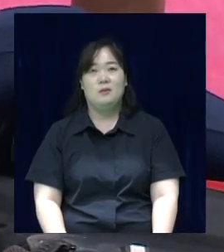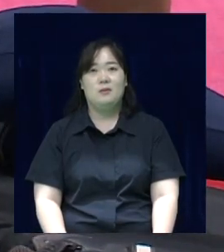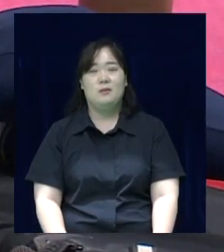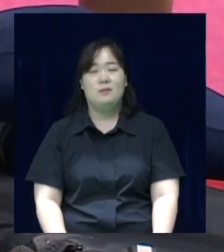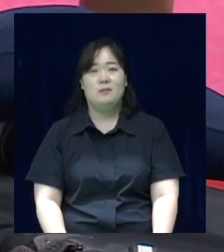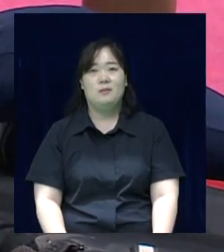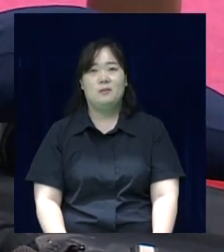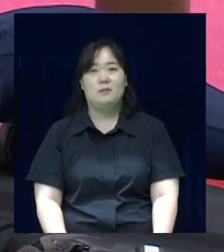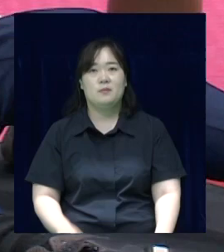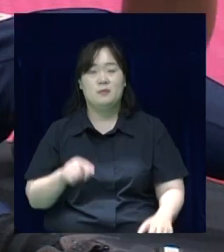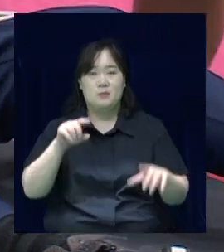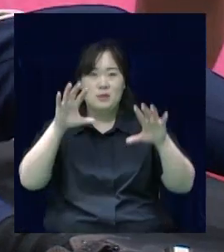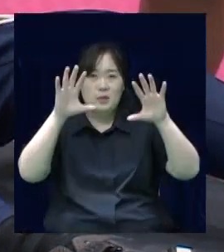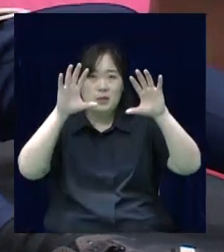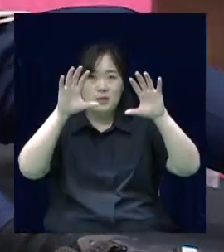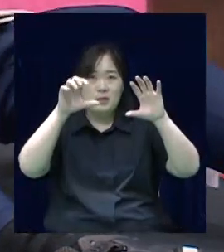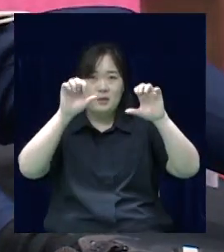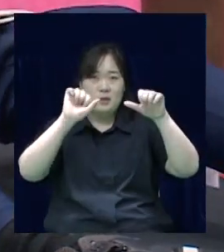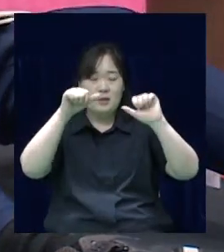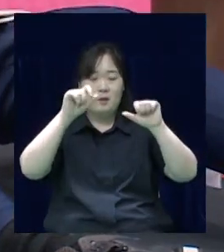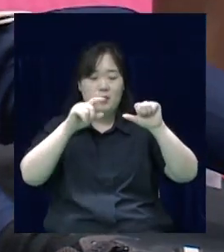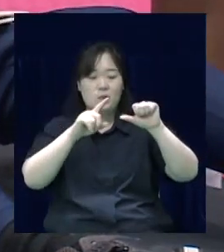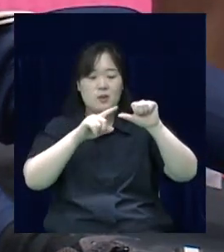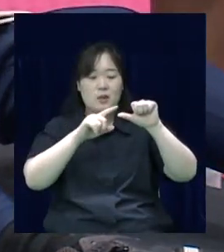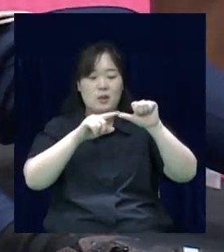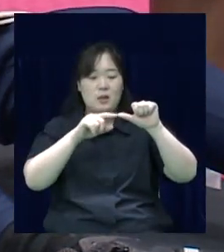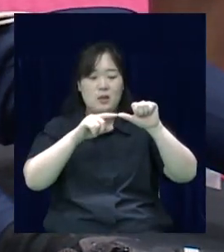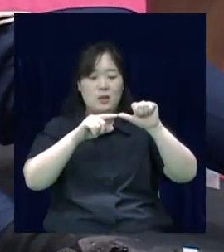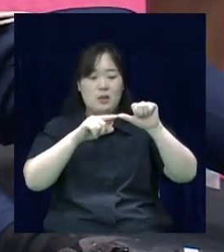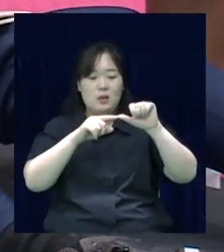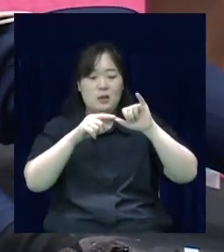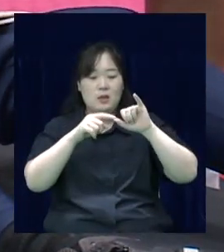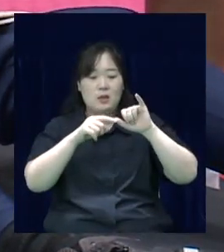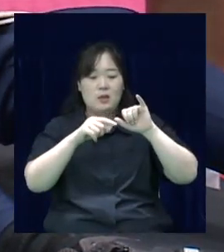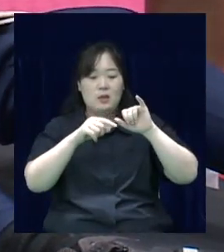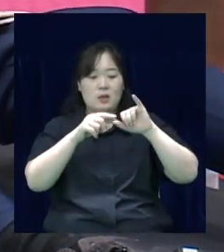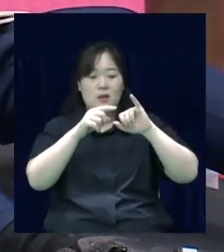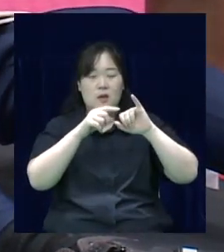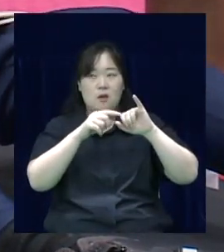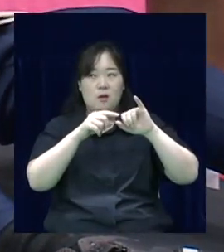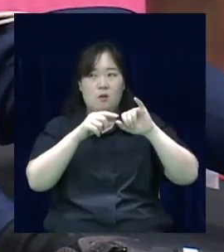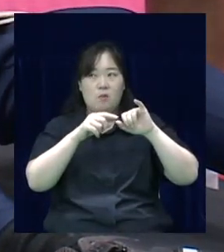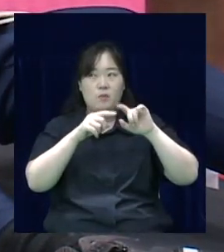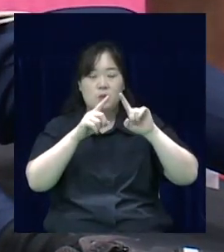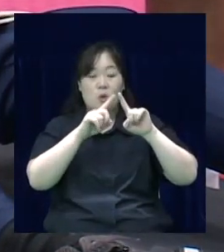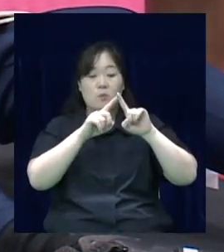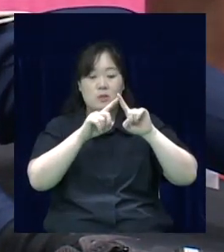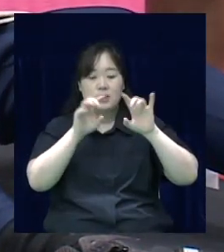지금 저 잡을 때 금지 손가락이 저 라인을 벗어나면 안 됩니다. 네. 예.